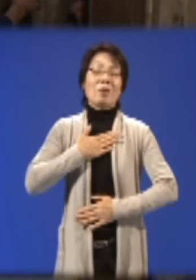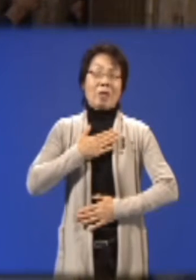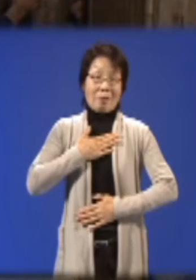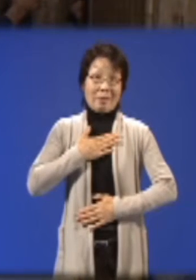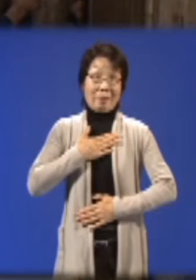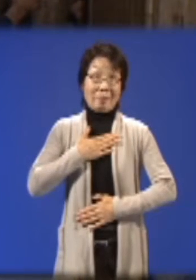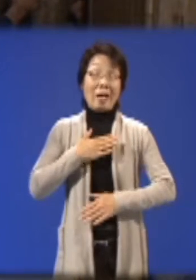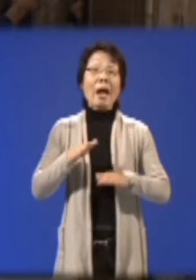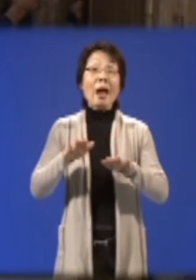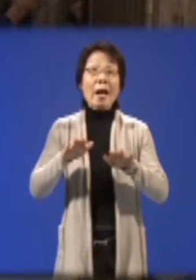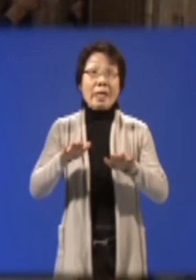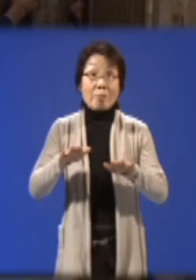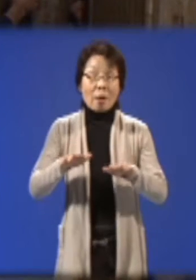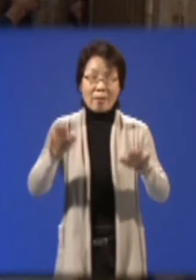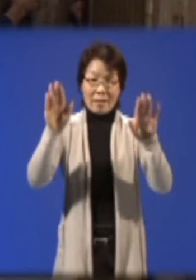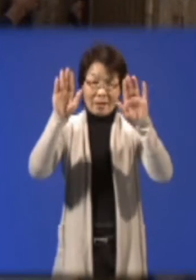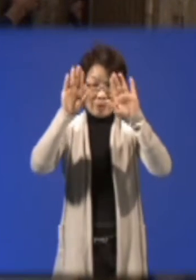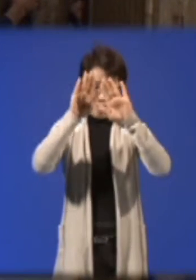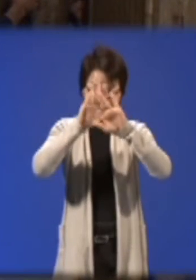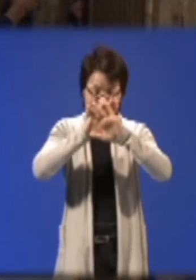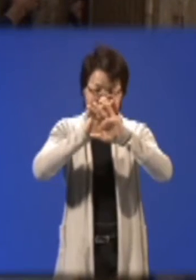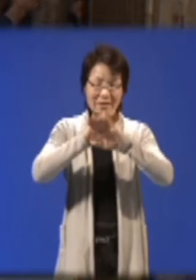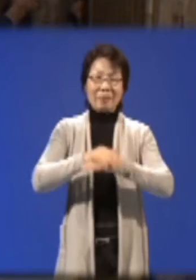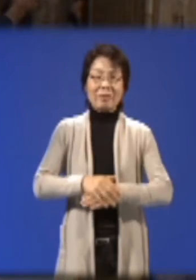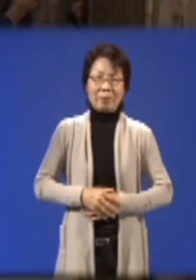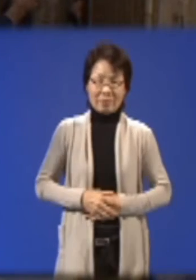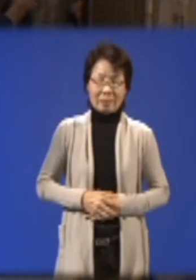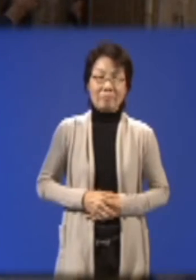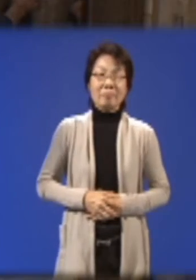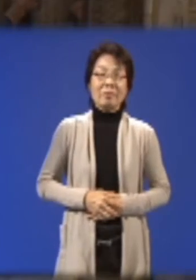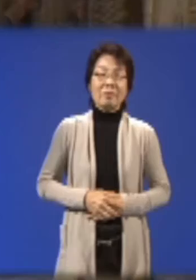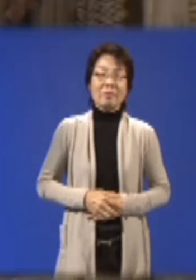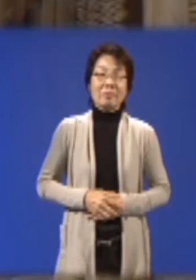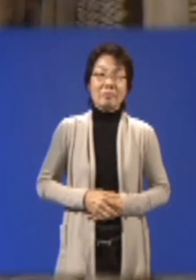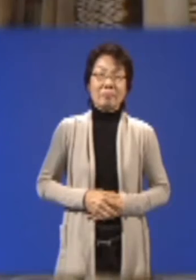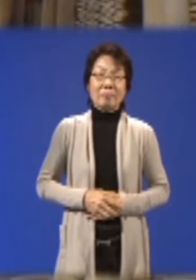夜ですね。ですから照明暗くなります。 なるほど。